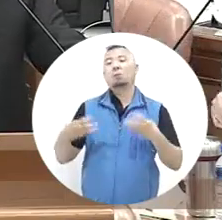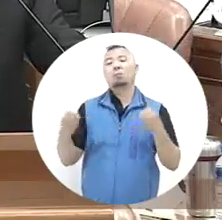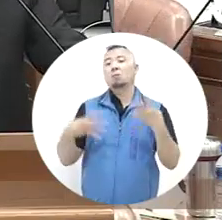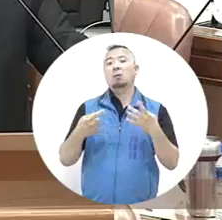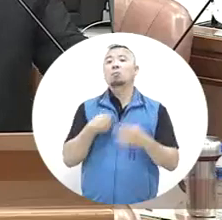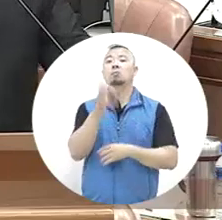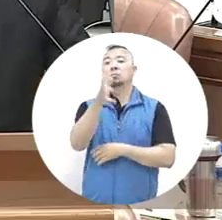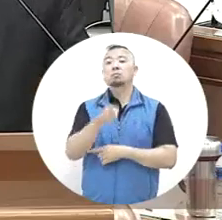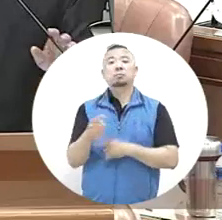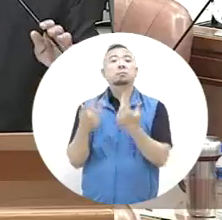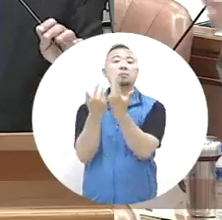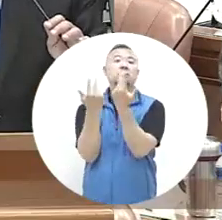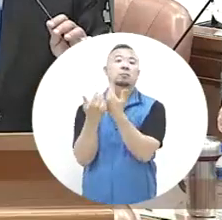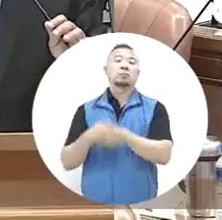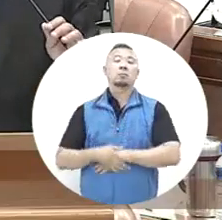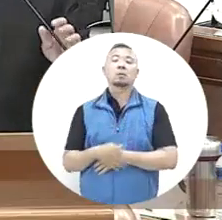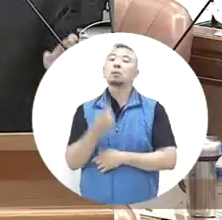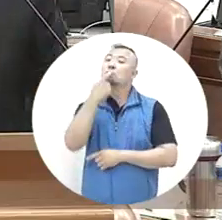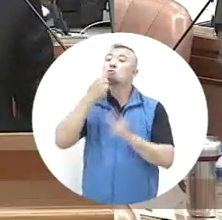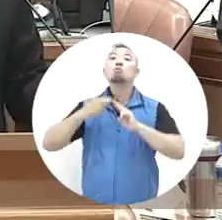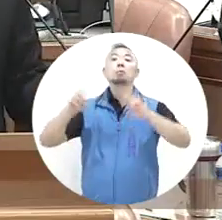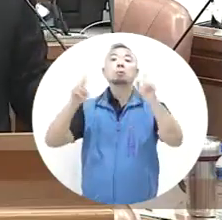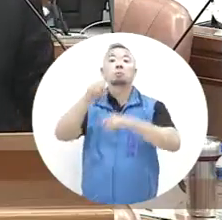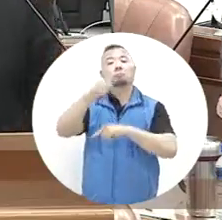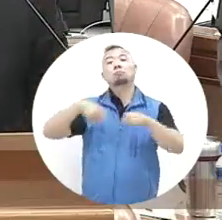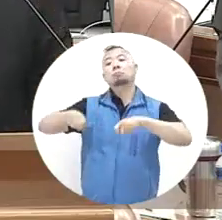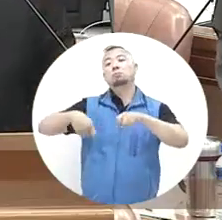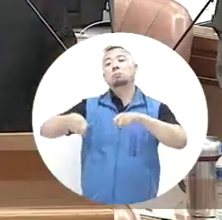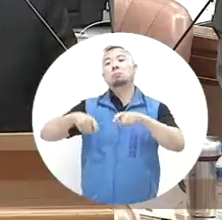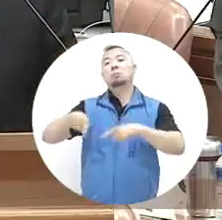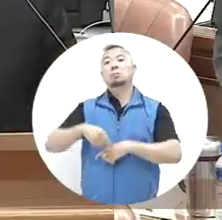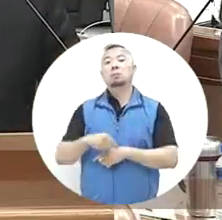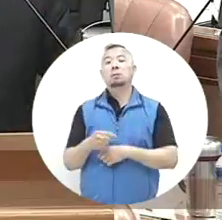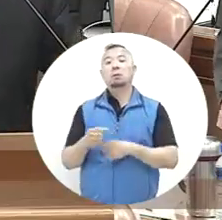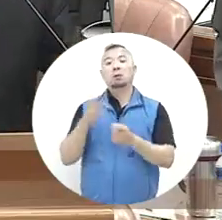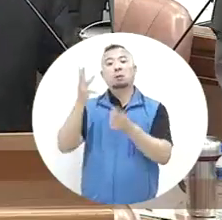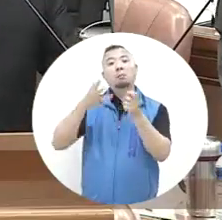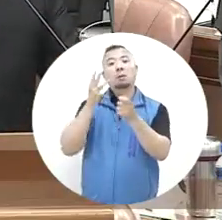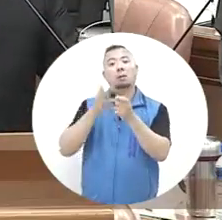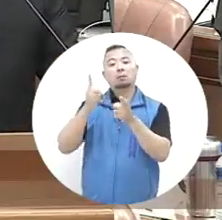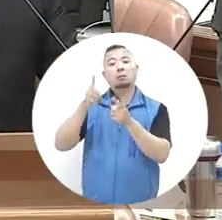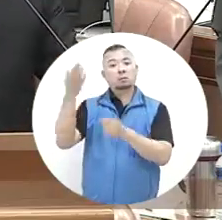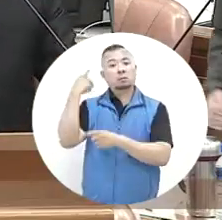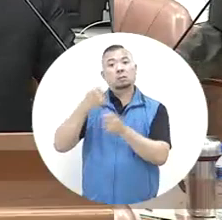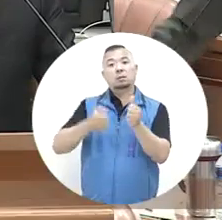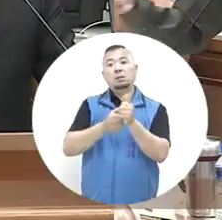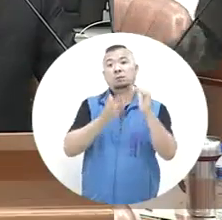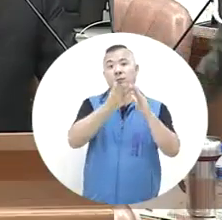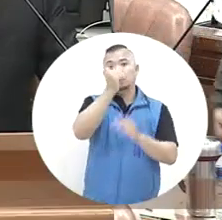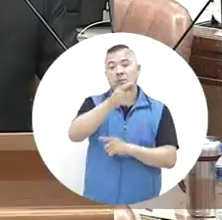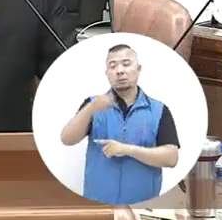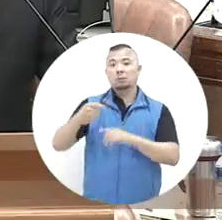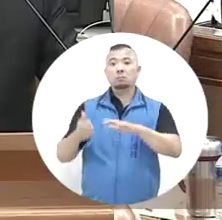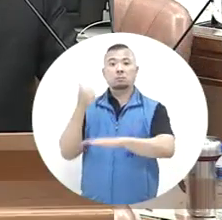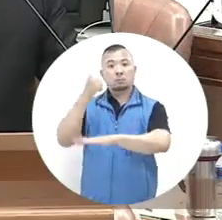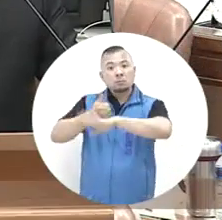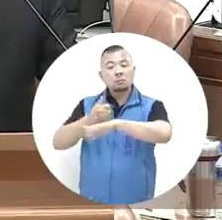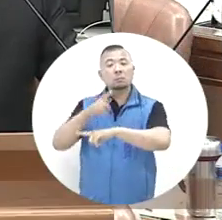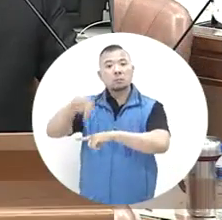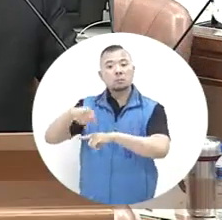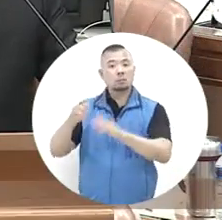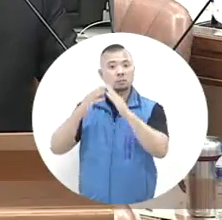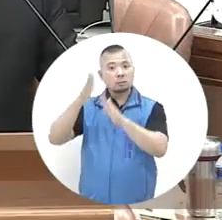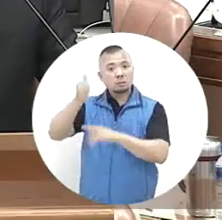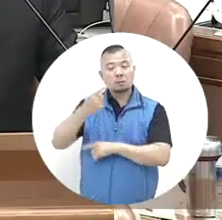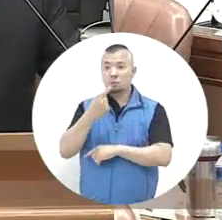新北市你的绿能你做到什么程度？从八年的副市长一任的市长，绿能你做了什么？我